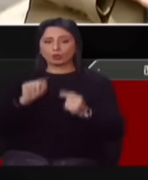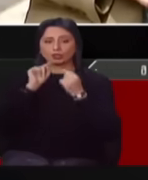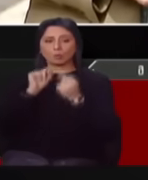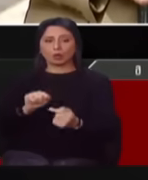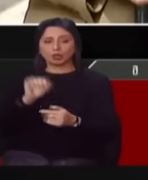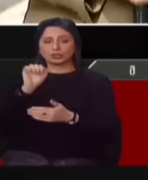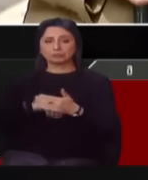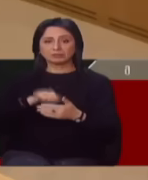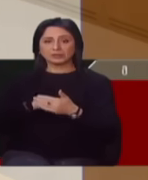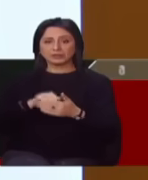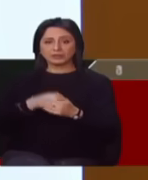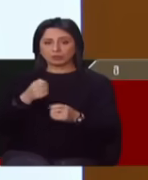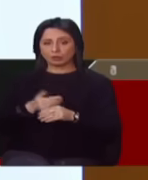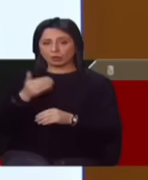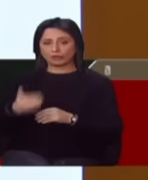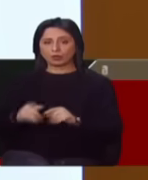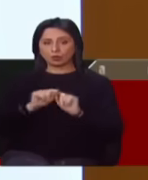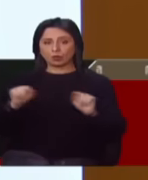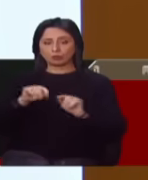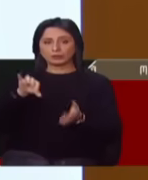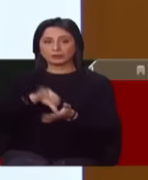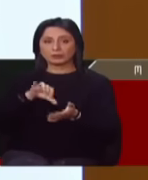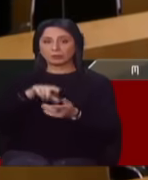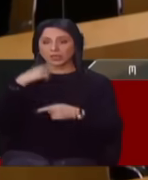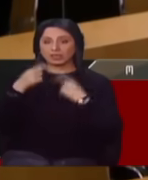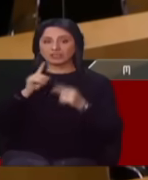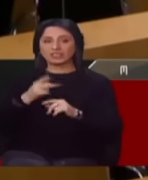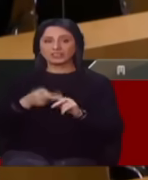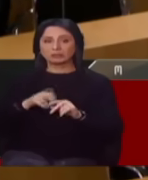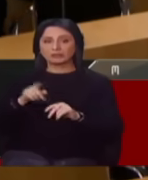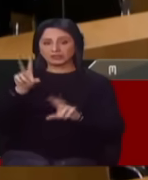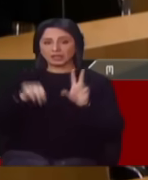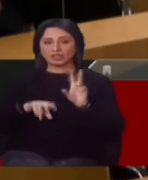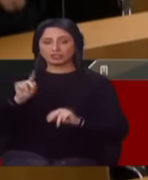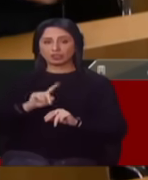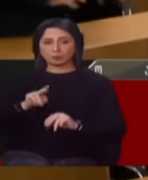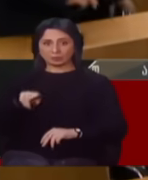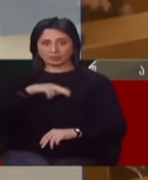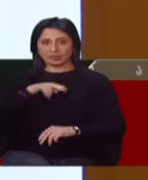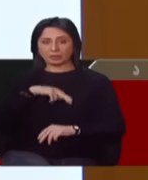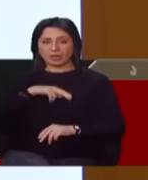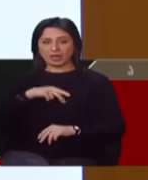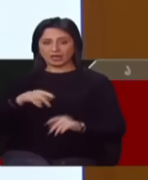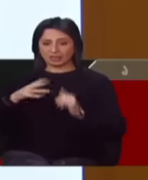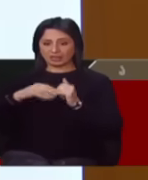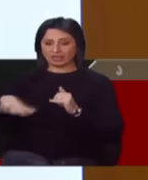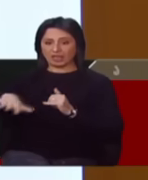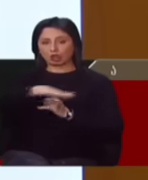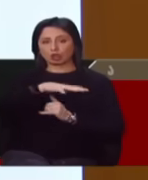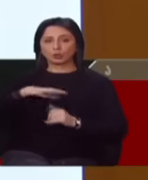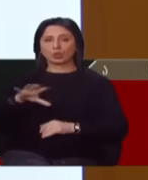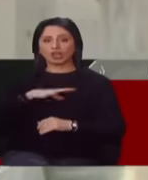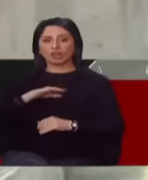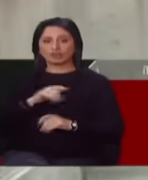პროტესტის მიზეზი გახდა. მოგვიანებით ოპოზიციის წარმომადგენლებმა თქვეს, რომ იმის გათვალისწინებით, რომ პარლამენტის მიმდებარე ტერიტორიაზე